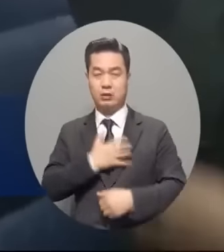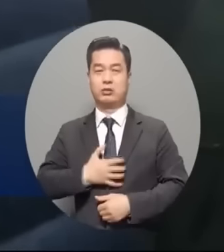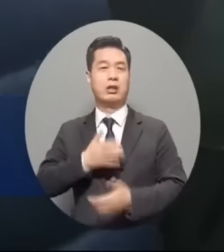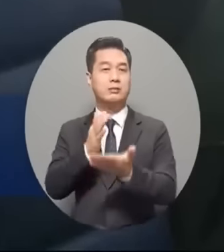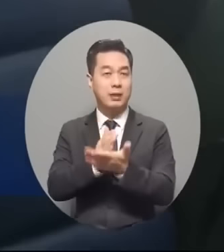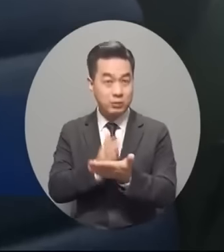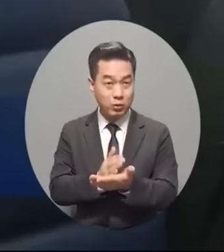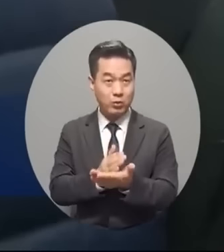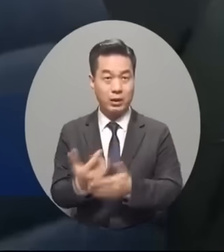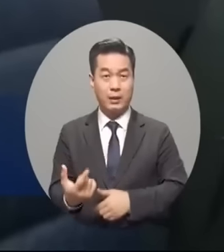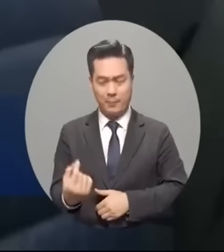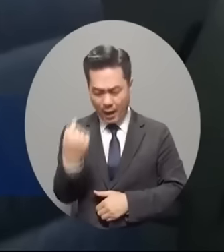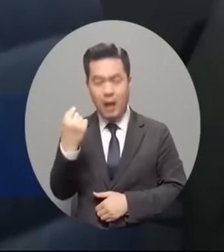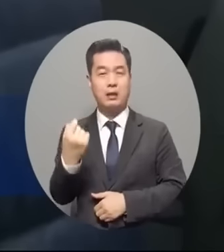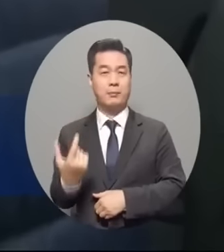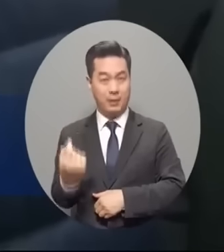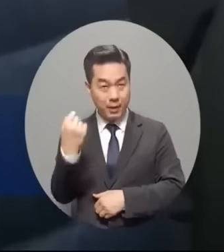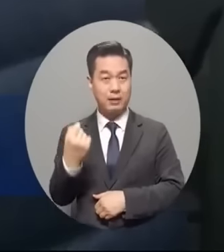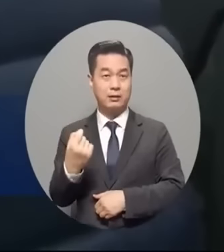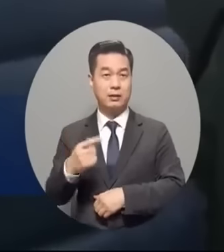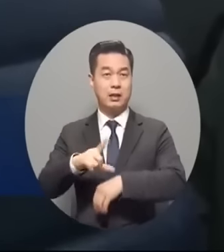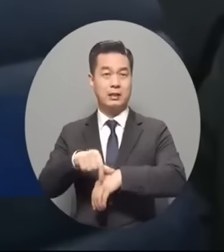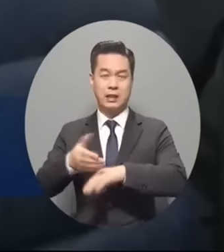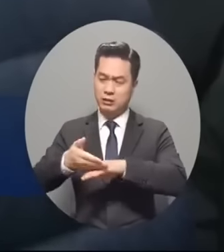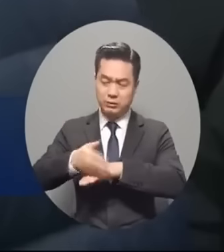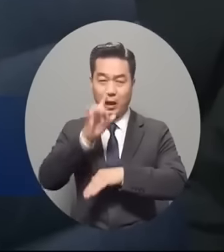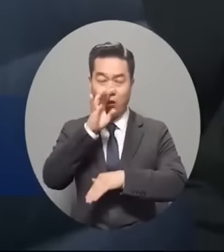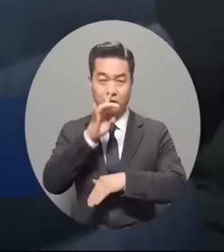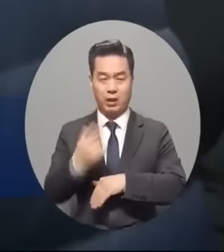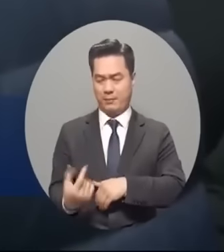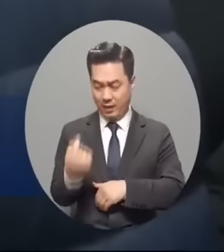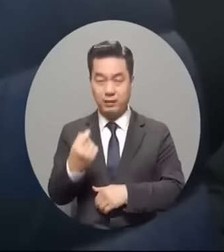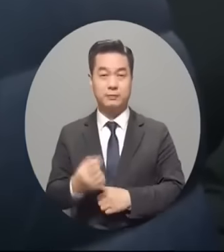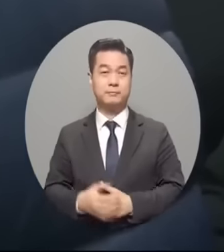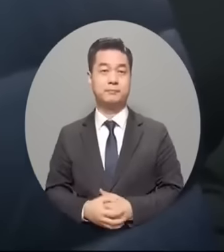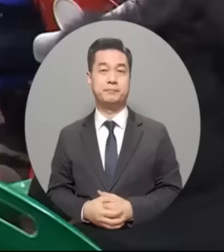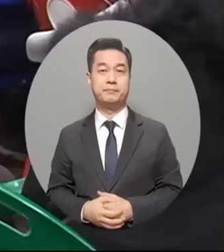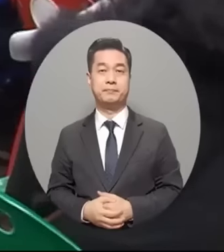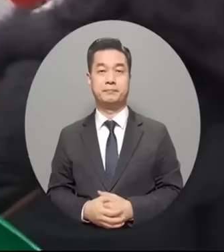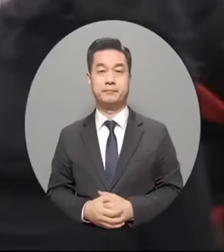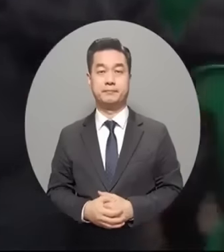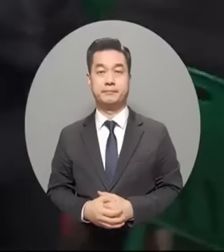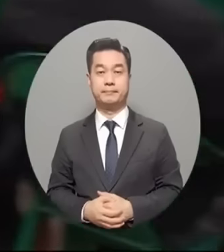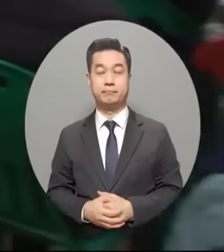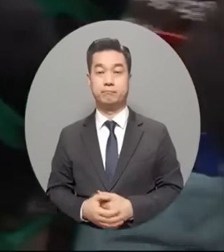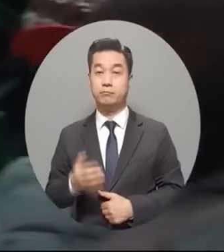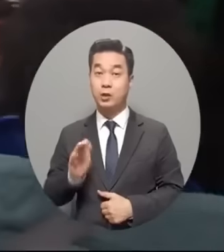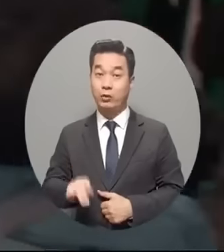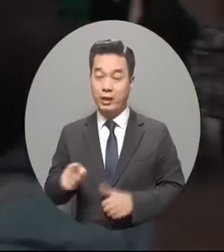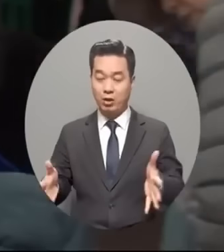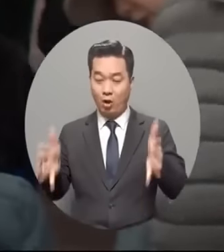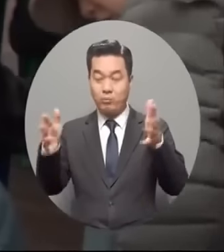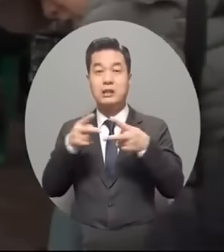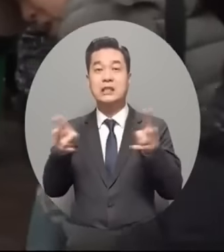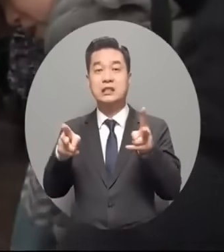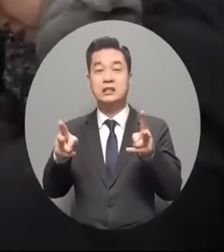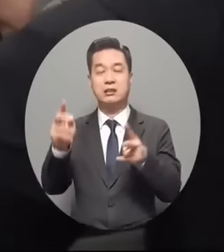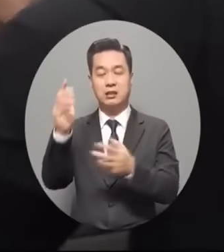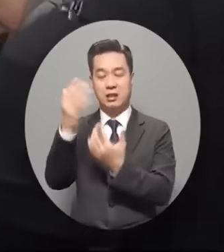마시고 네, 네. 빨리 하시라고. 네, 네, 어? 가겠습니다. 시간이 늦으면 소용이 네, 없어요. 지금... 그런데 이 건물 2층